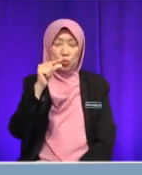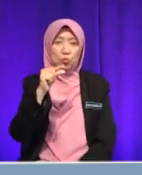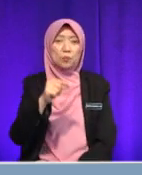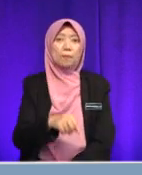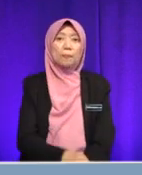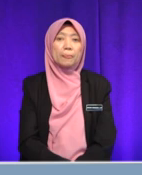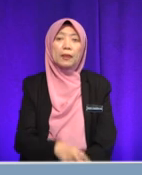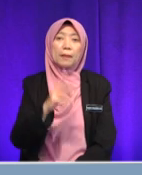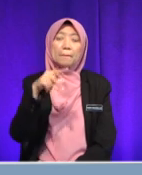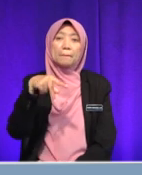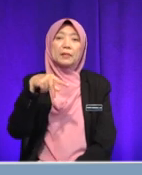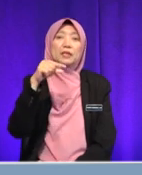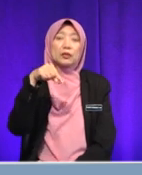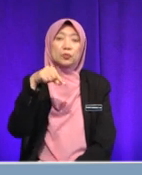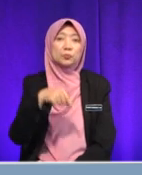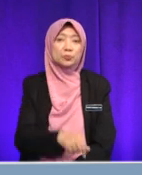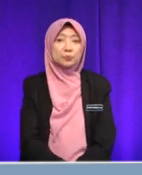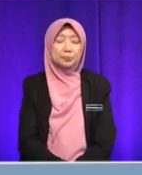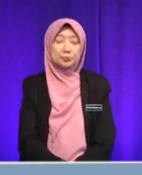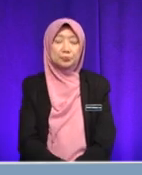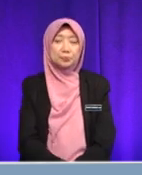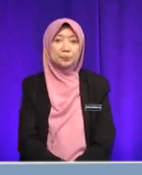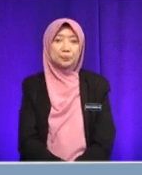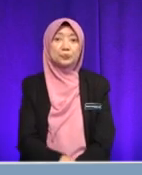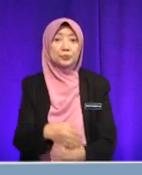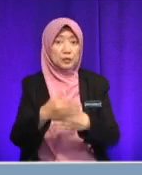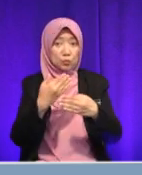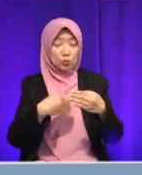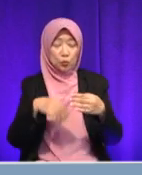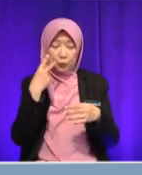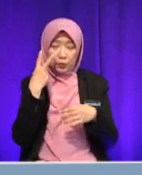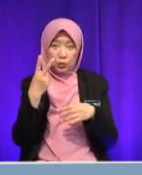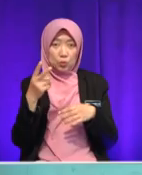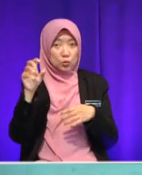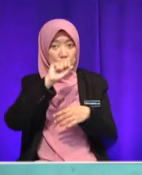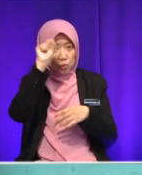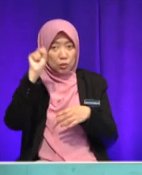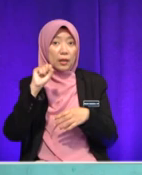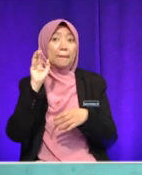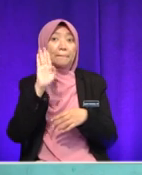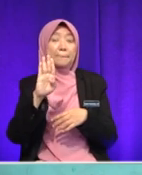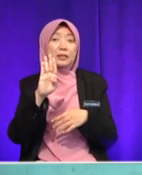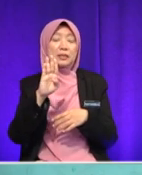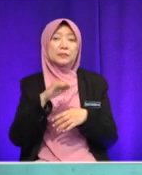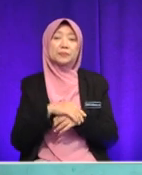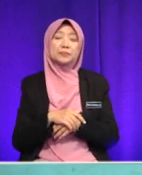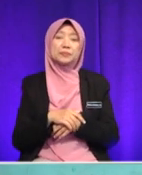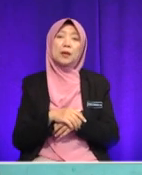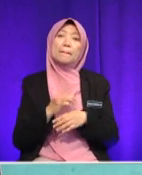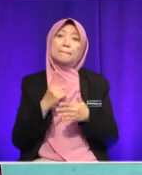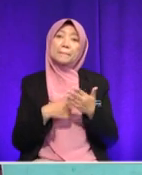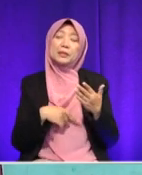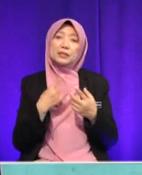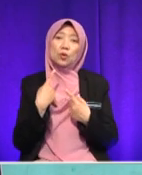PQ. Okey, baik. Sebelum kita semak jawapan Ain, kita lihat soalan B. Soalan B. Apakah jawapan bagi